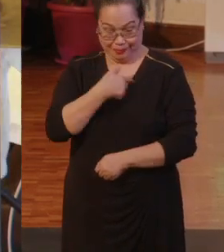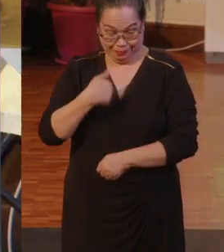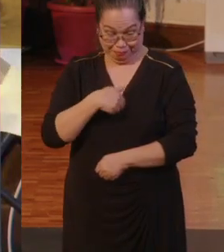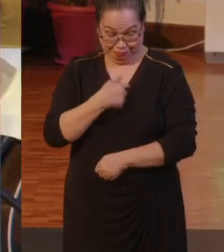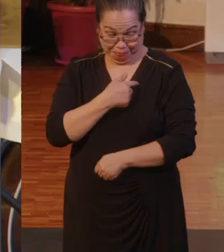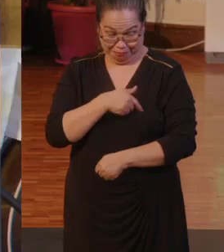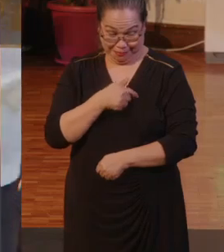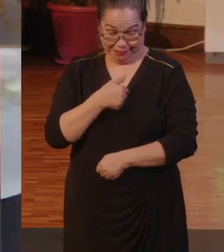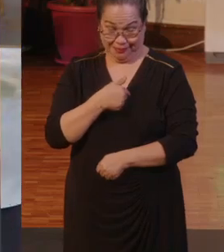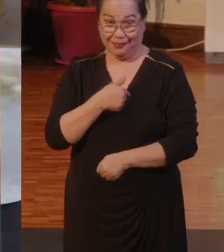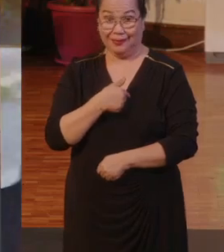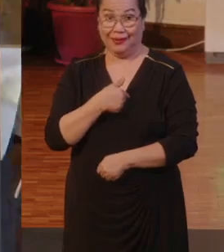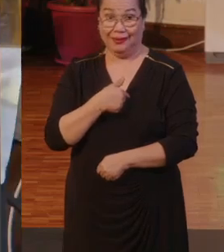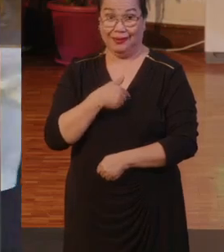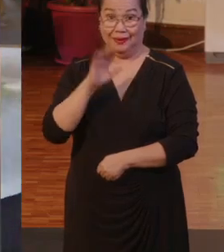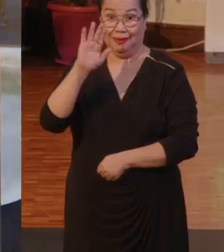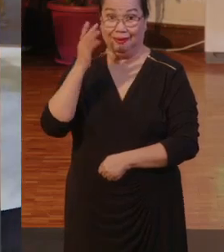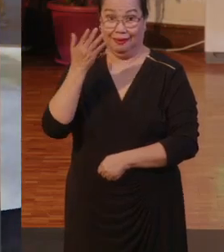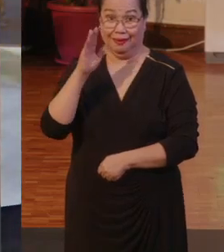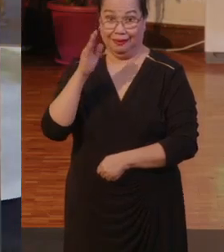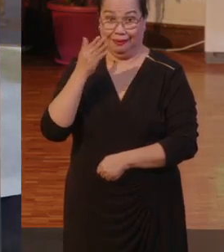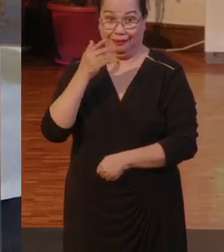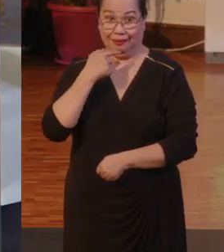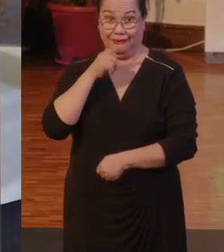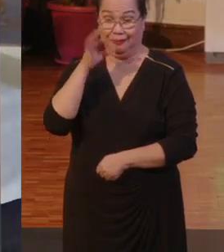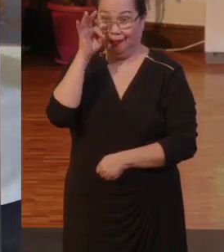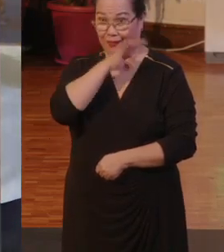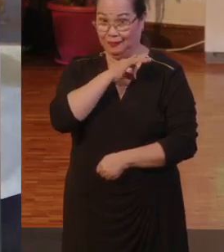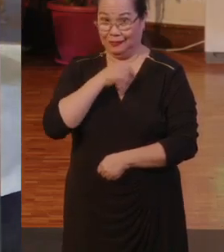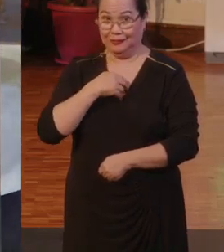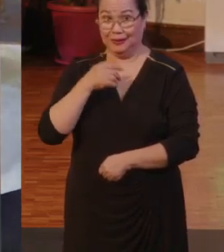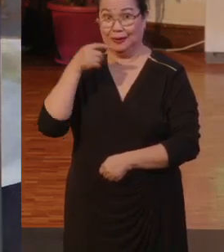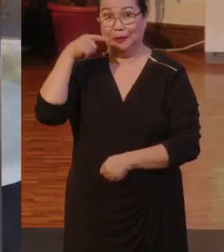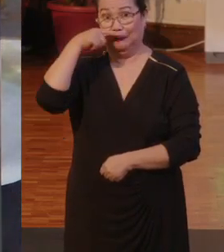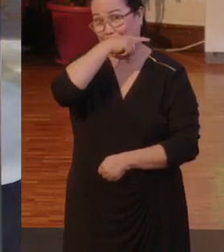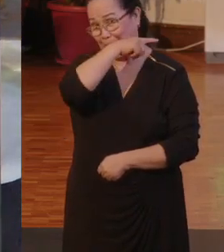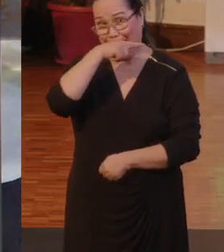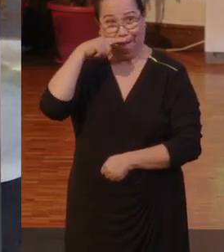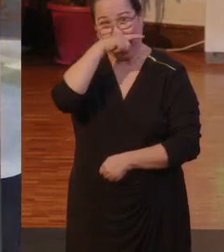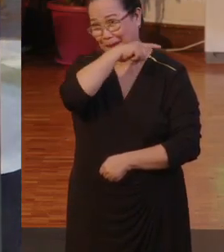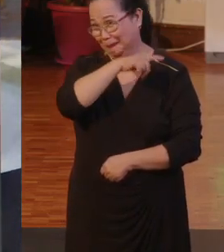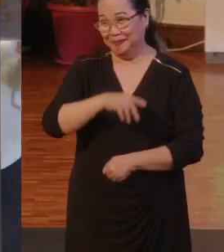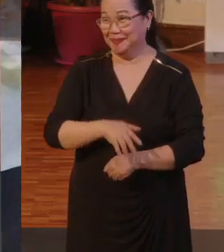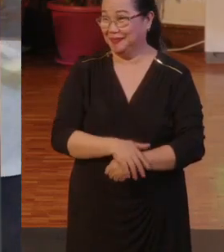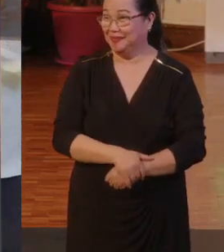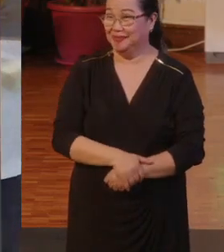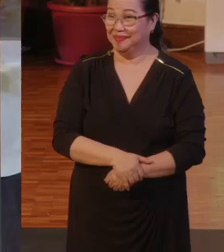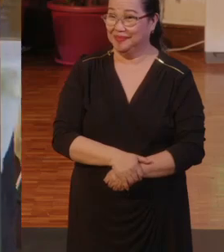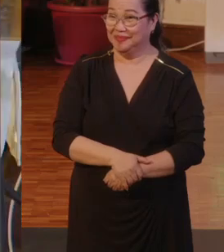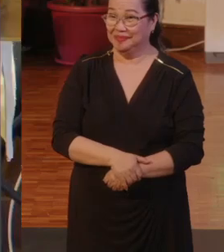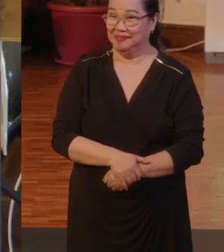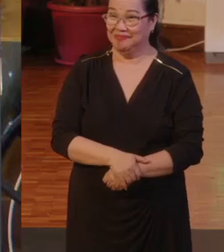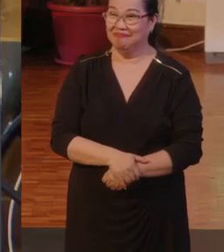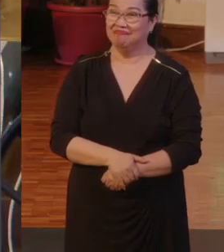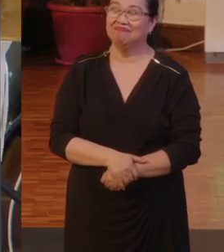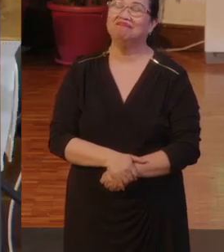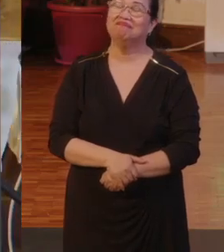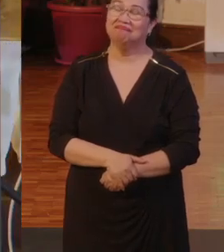away the gods. Naglatag siya ng hamon sa kanila na magpasya kung sino ba talaga ang kanilang